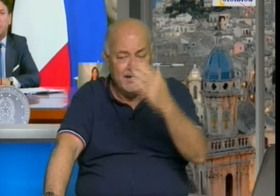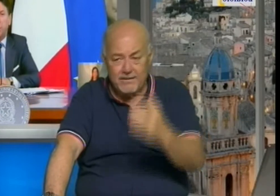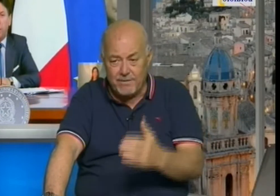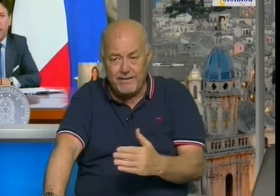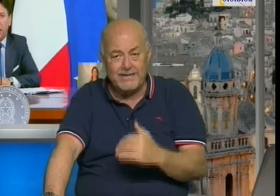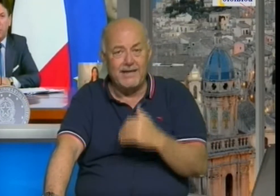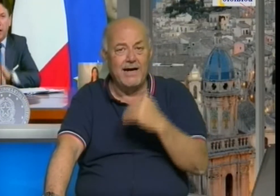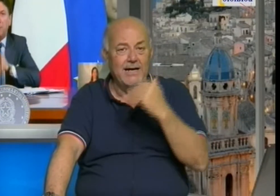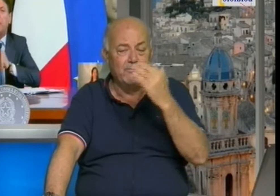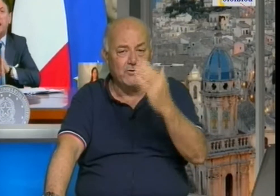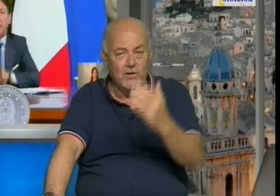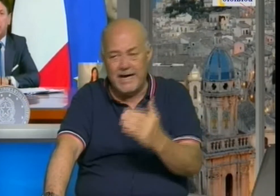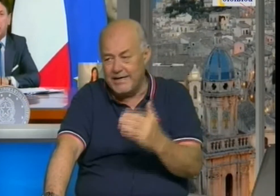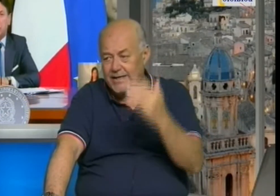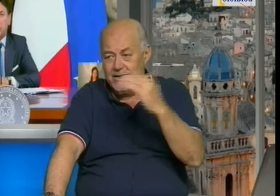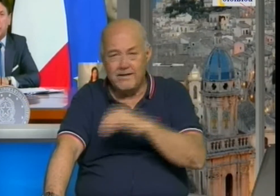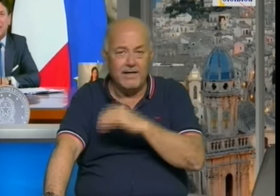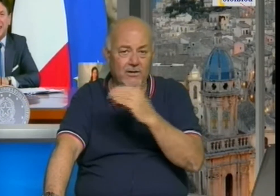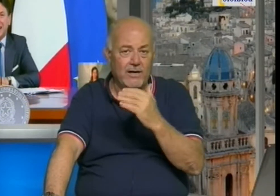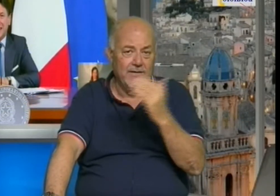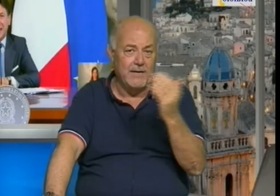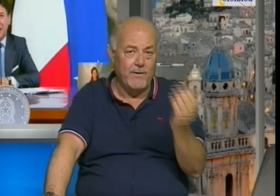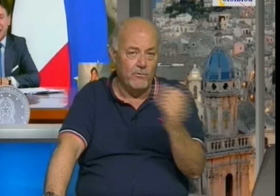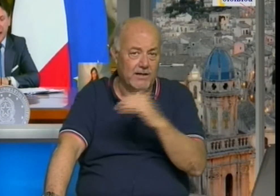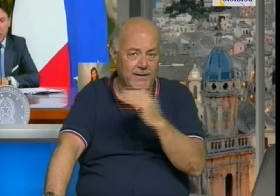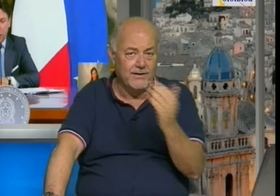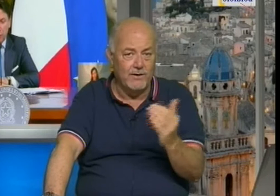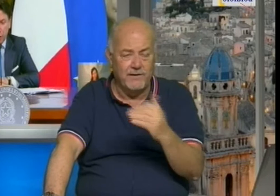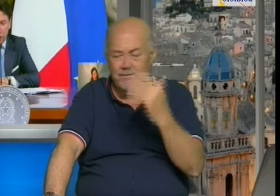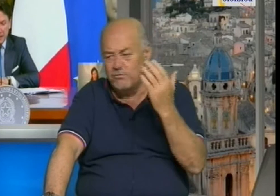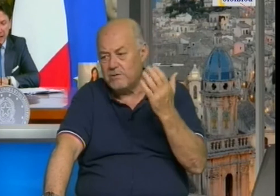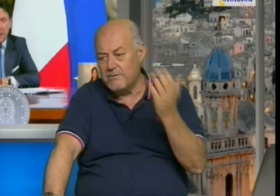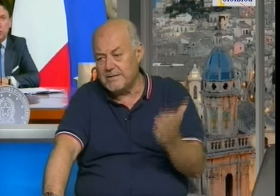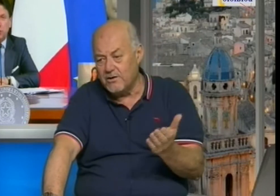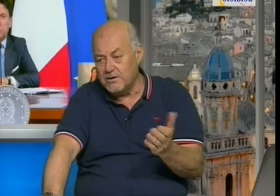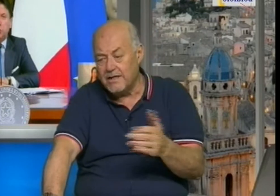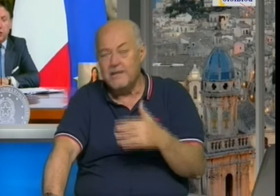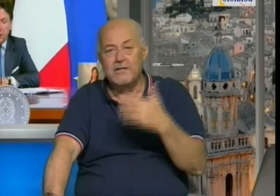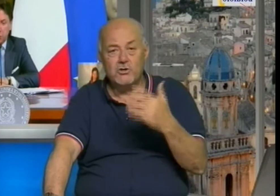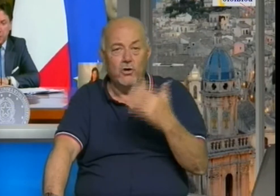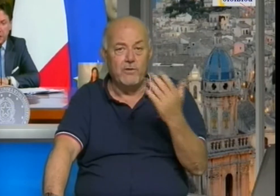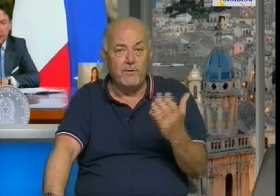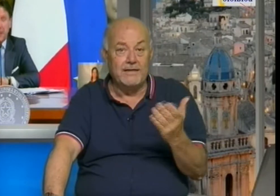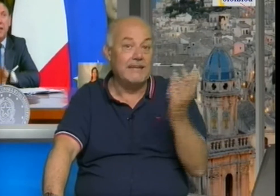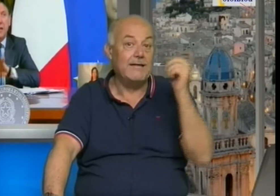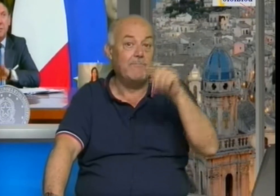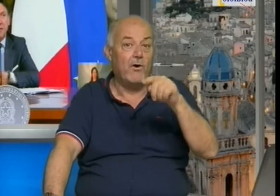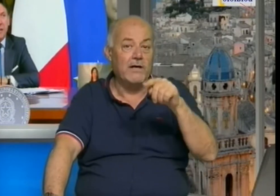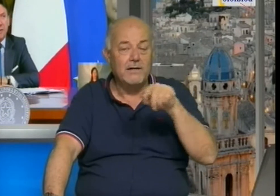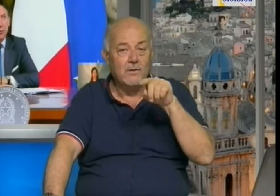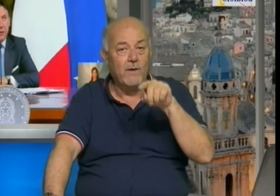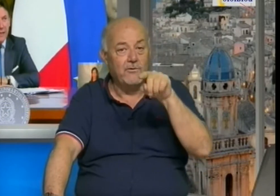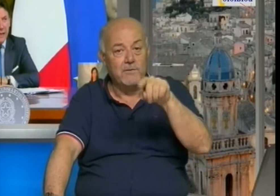ambientale, permettere ai funzionari di non avere paura di mettere una firma, tutte queste cose sono importanti. E